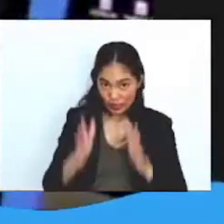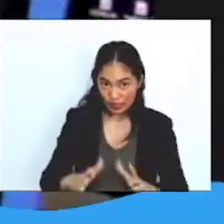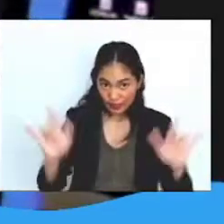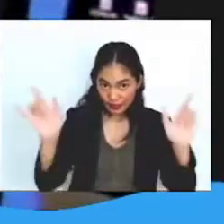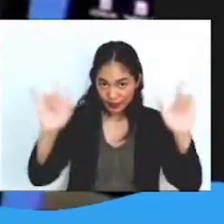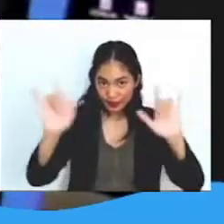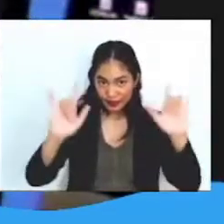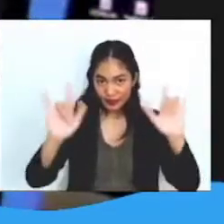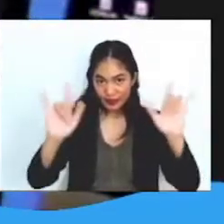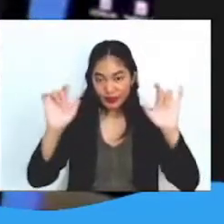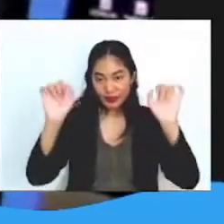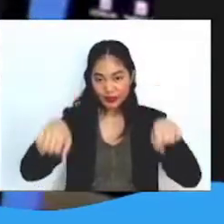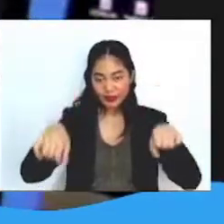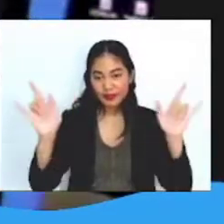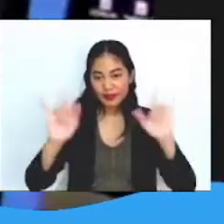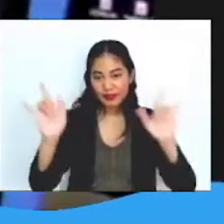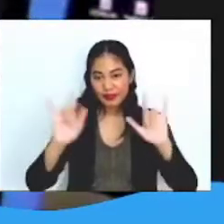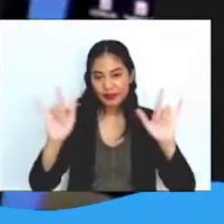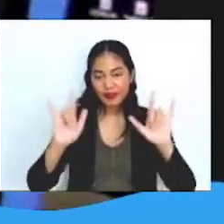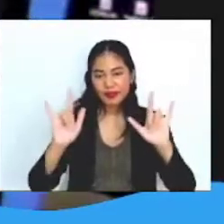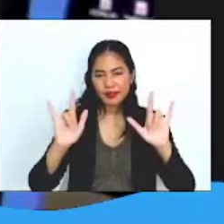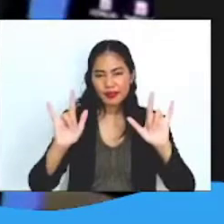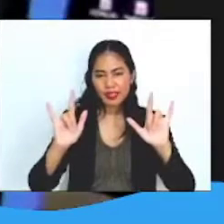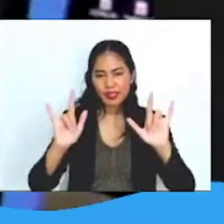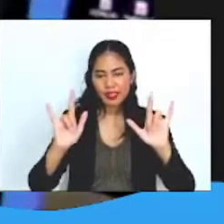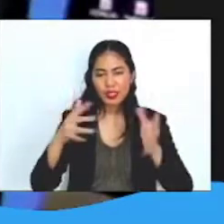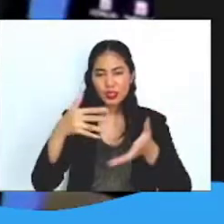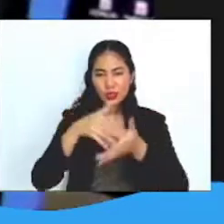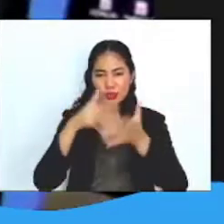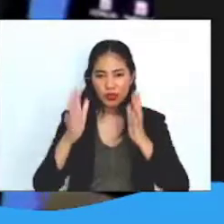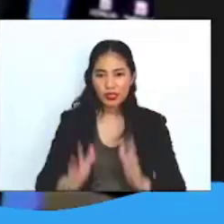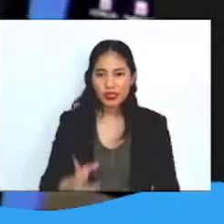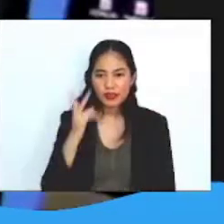on your microphone. Hi!